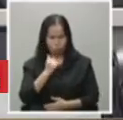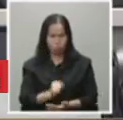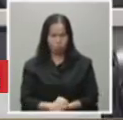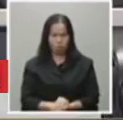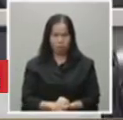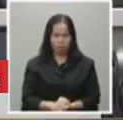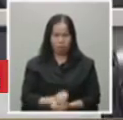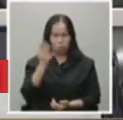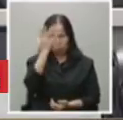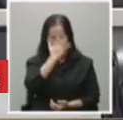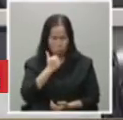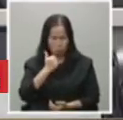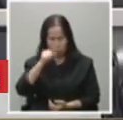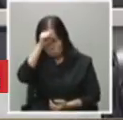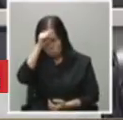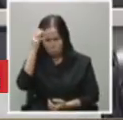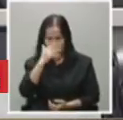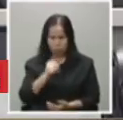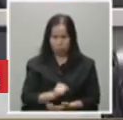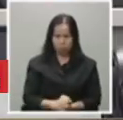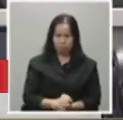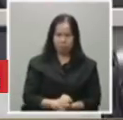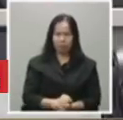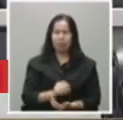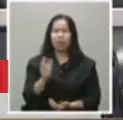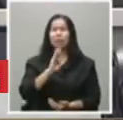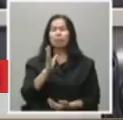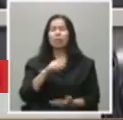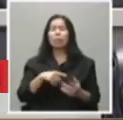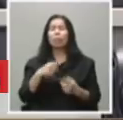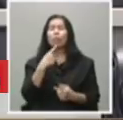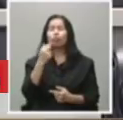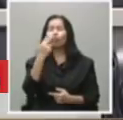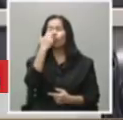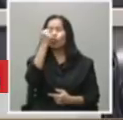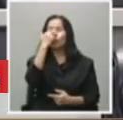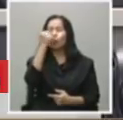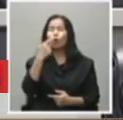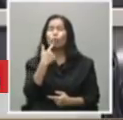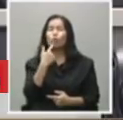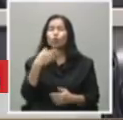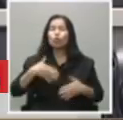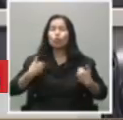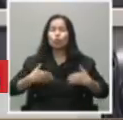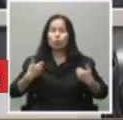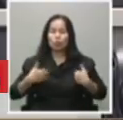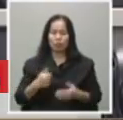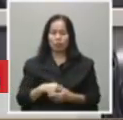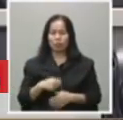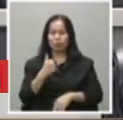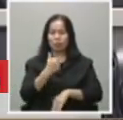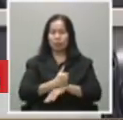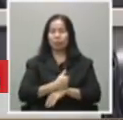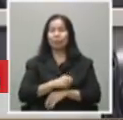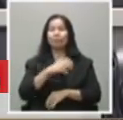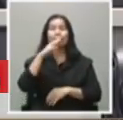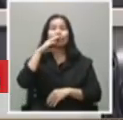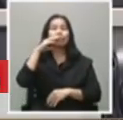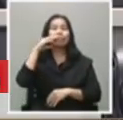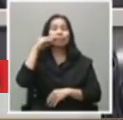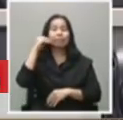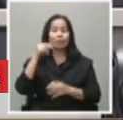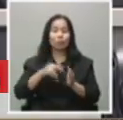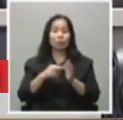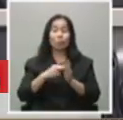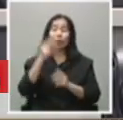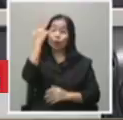วยแต่โง่บอกเฮ้ยแกไม่ได้พูดงั้นแกจะมันปากของแกท่านลำตีนั่งบนบัลลังก์นี่ยิ้มนะฮะท่านสว